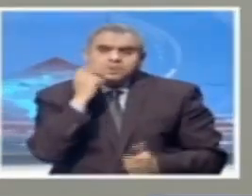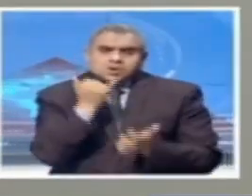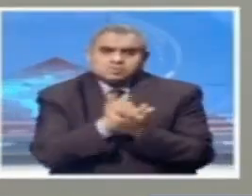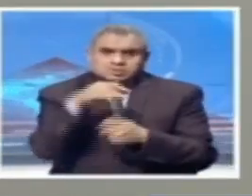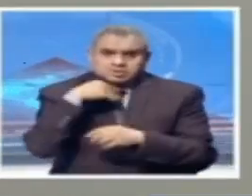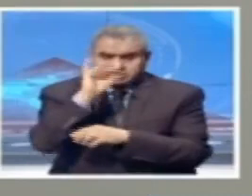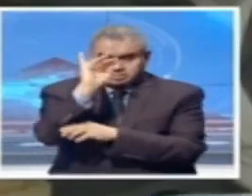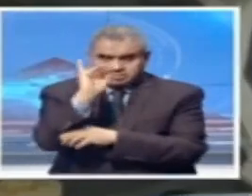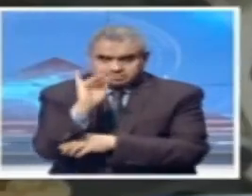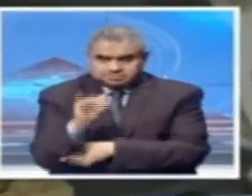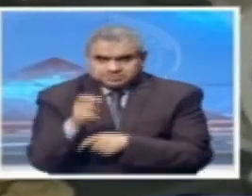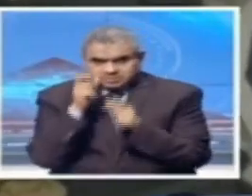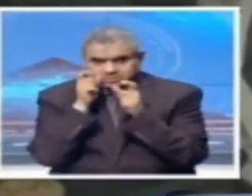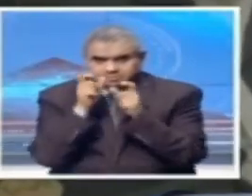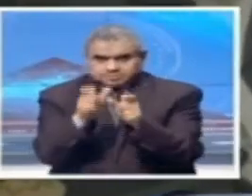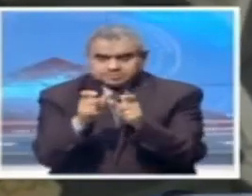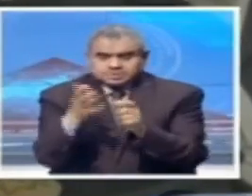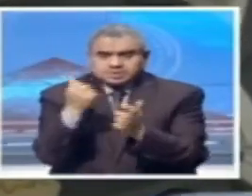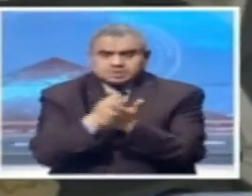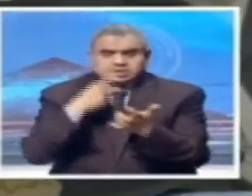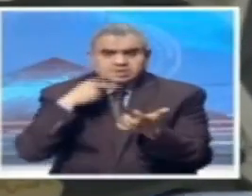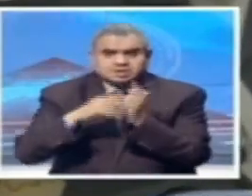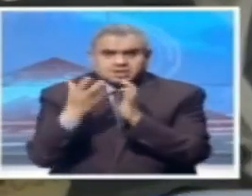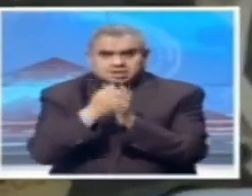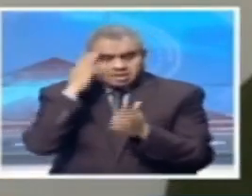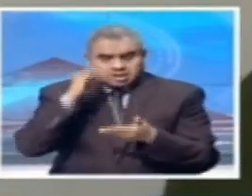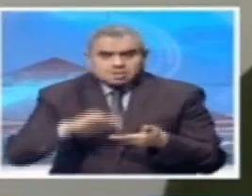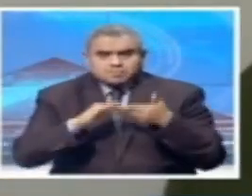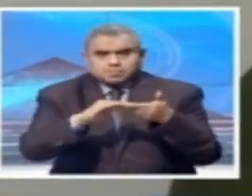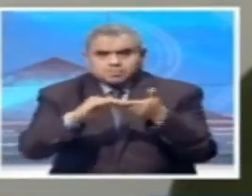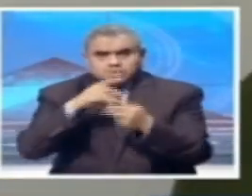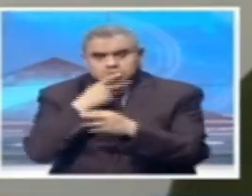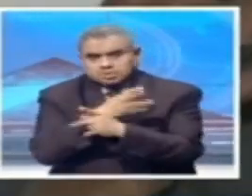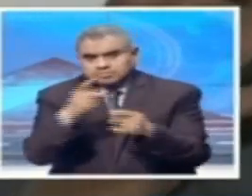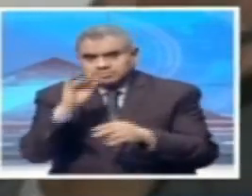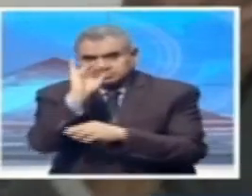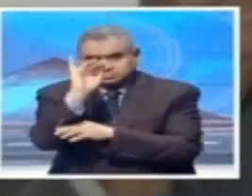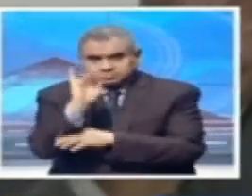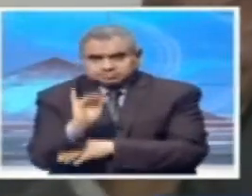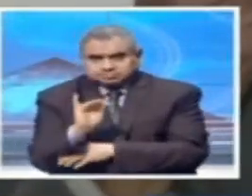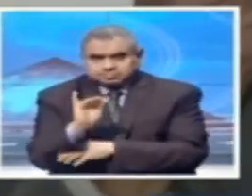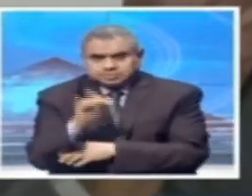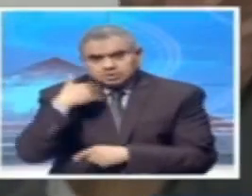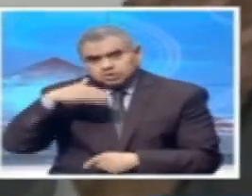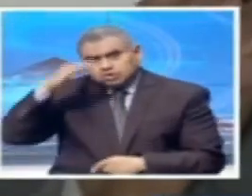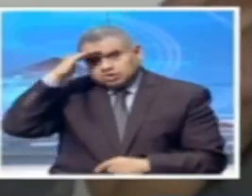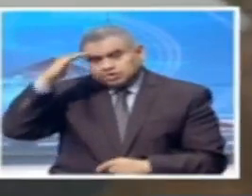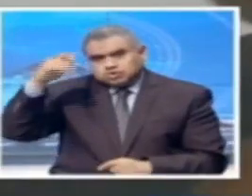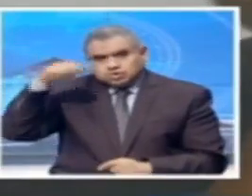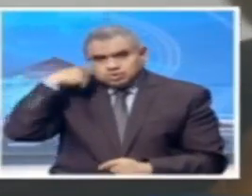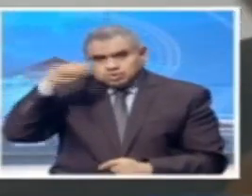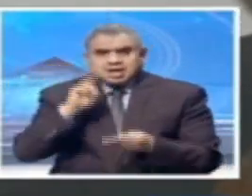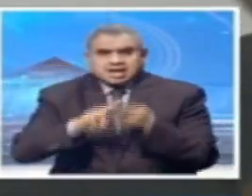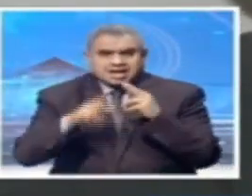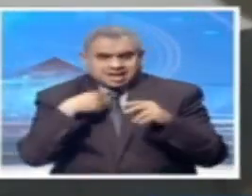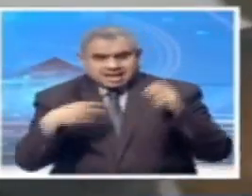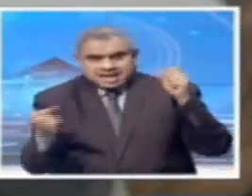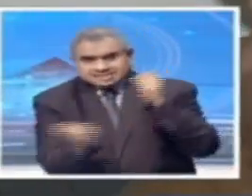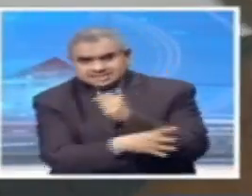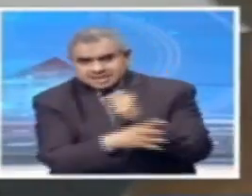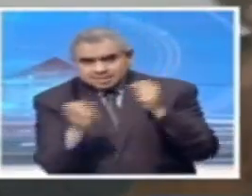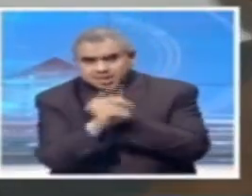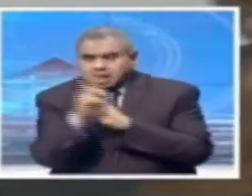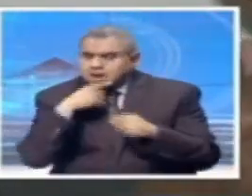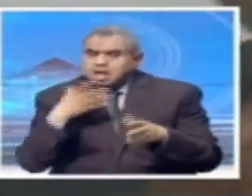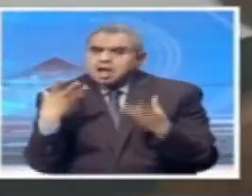على حمايتهم وتسكينهم مع توفير كافة الخدمات لهم. وسيادة الرئيس طبعا ما سبناش أبدا، كنا